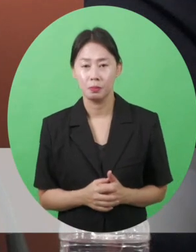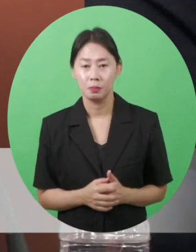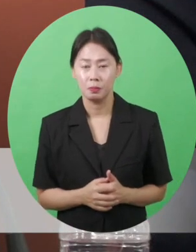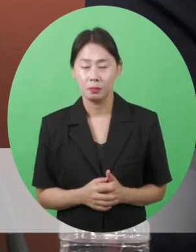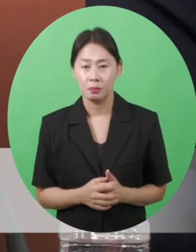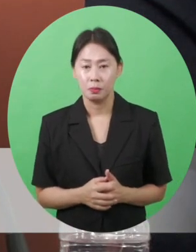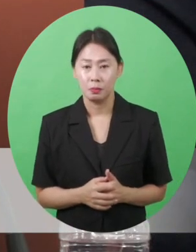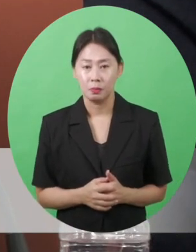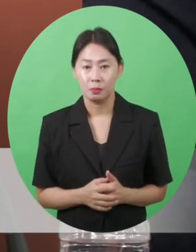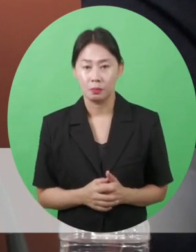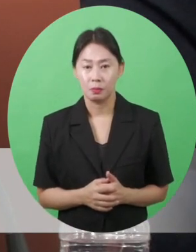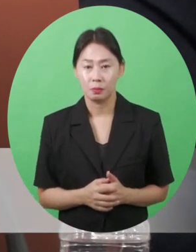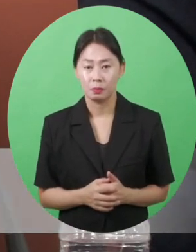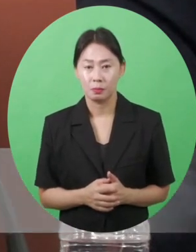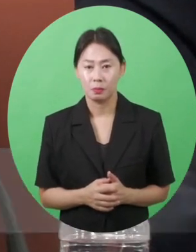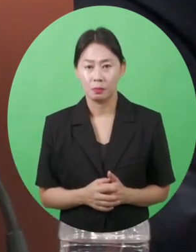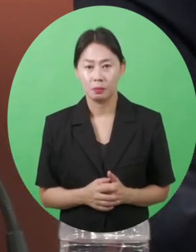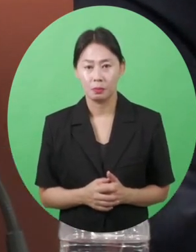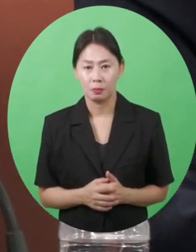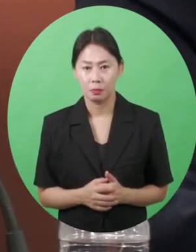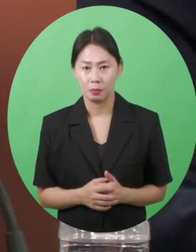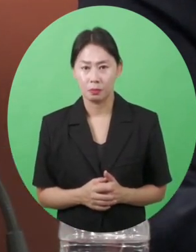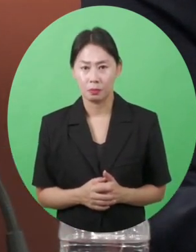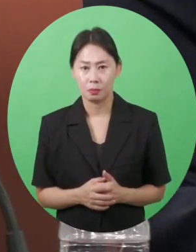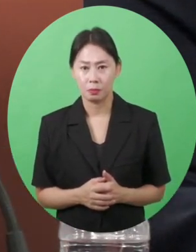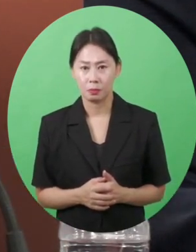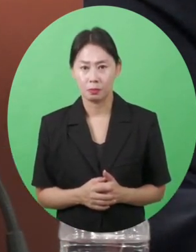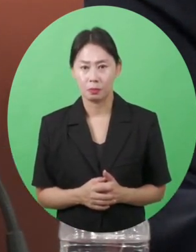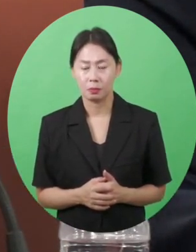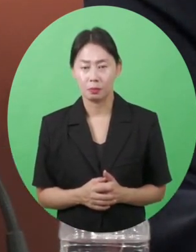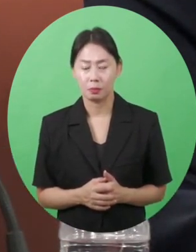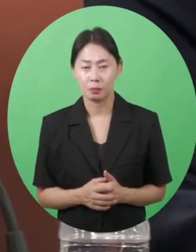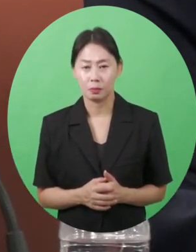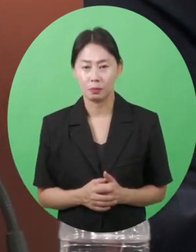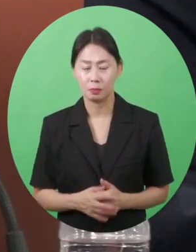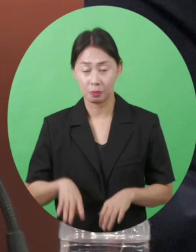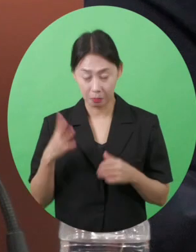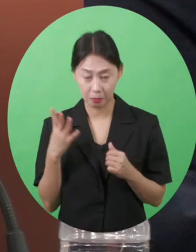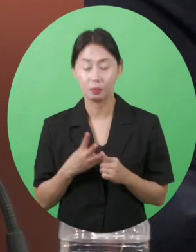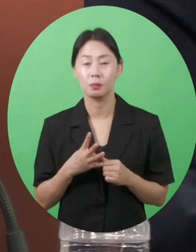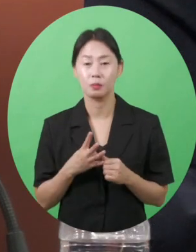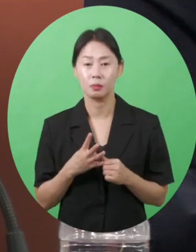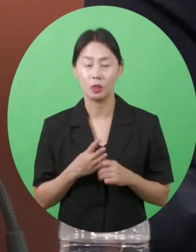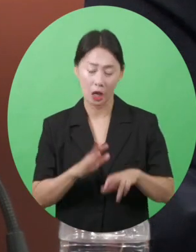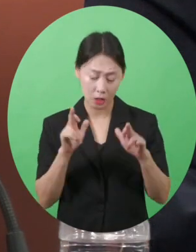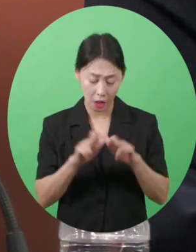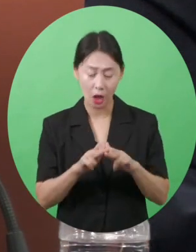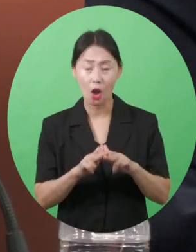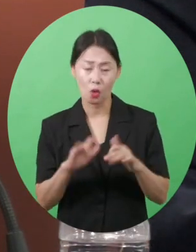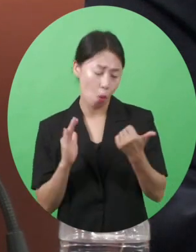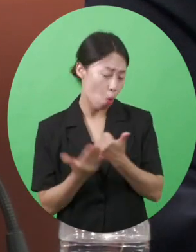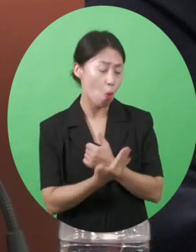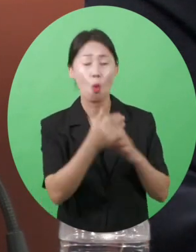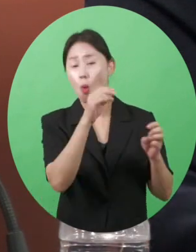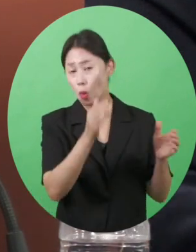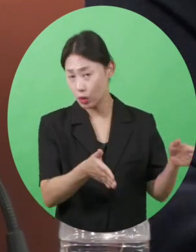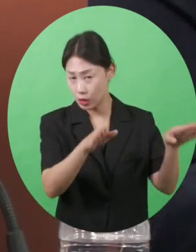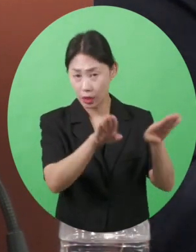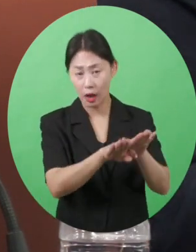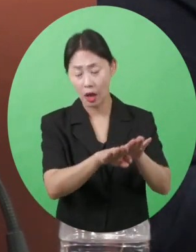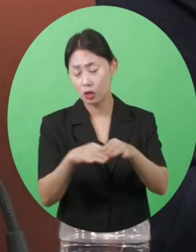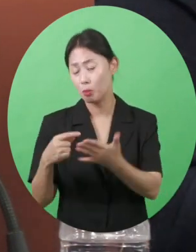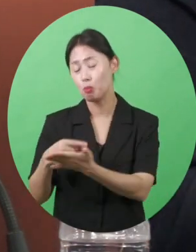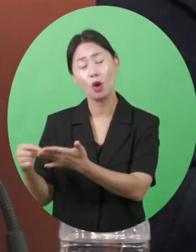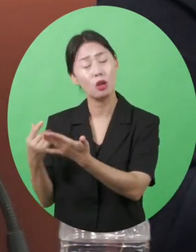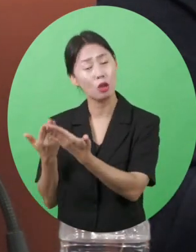적극적인 조치가 필요할 것으로 생각됩니다. 그리고 이제 네 번째로는 장애인 옹호 기관이나 피해자 쉼터 등의